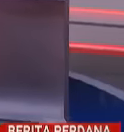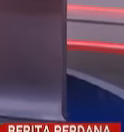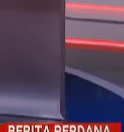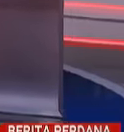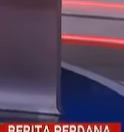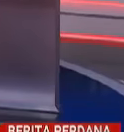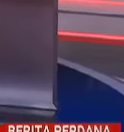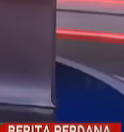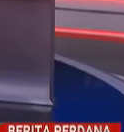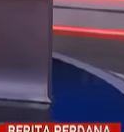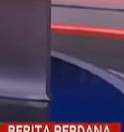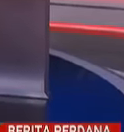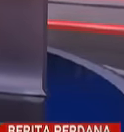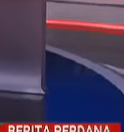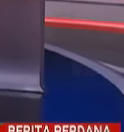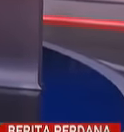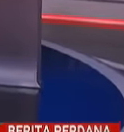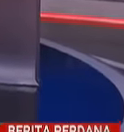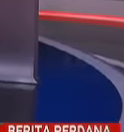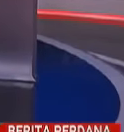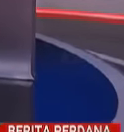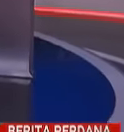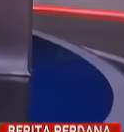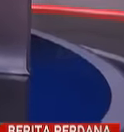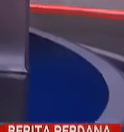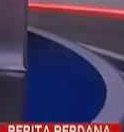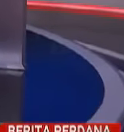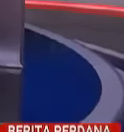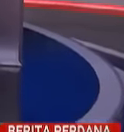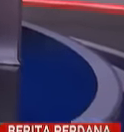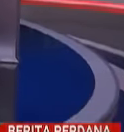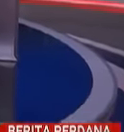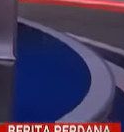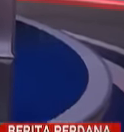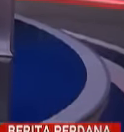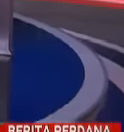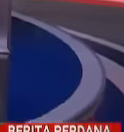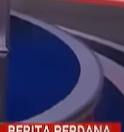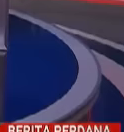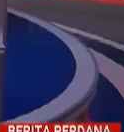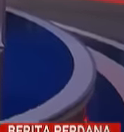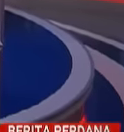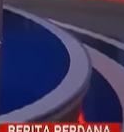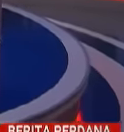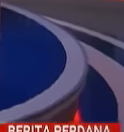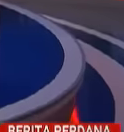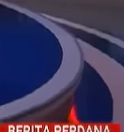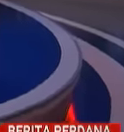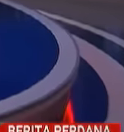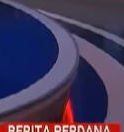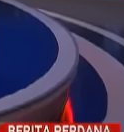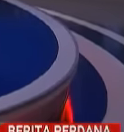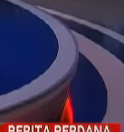menghindar penukaran kode 19 wassalamu'alaikum lanjut lagi ya hai